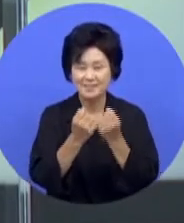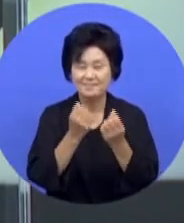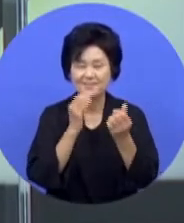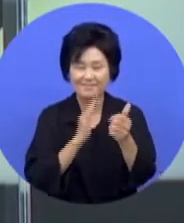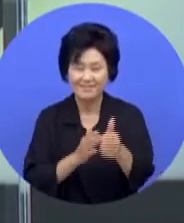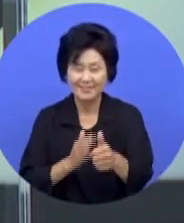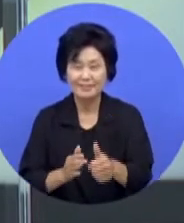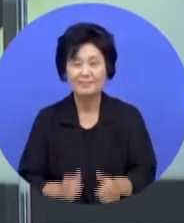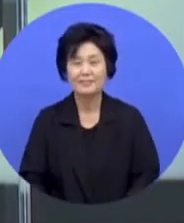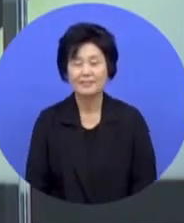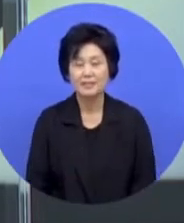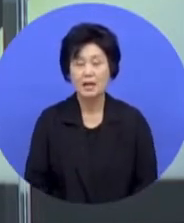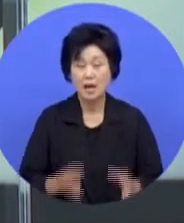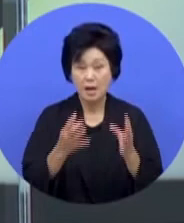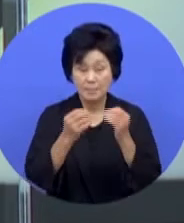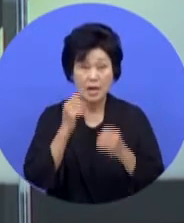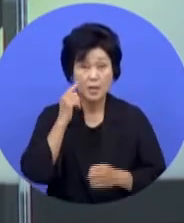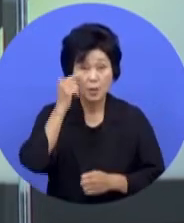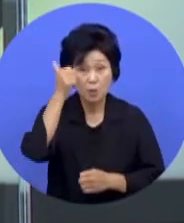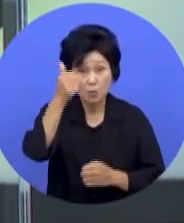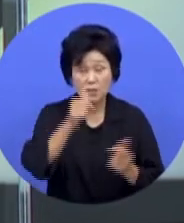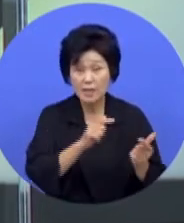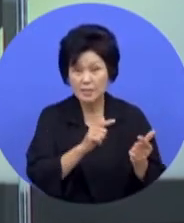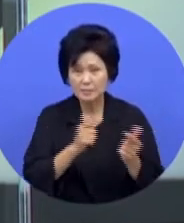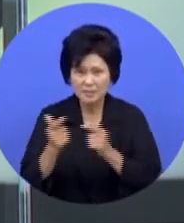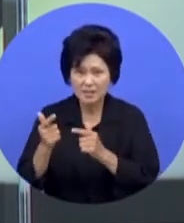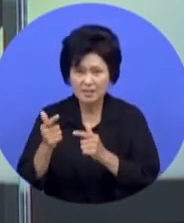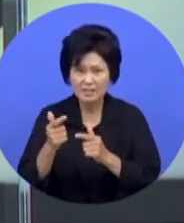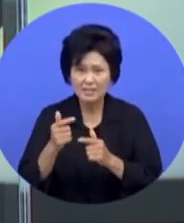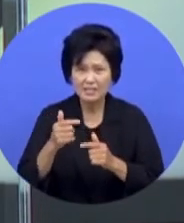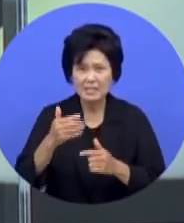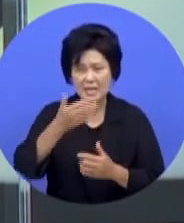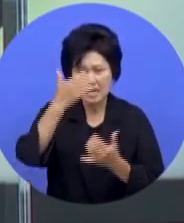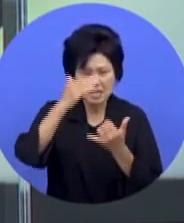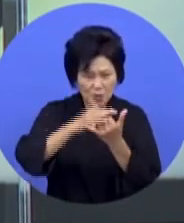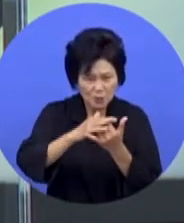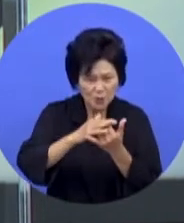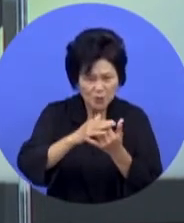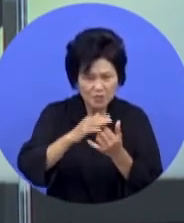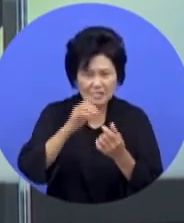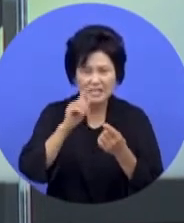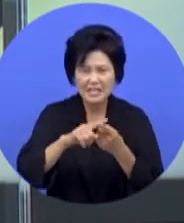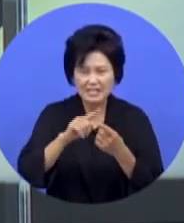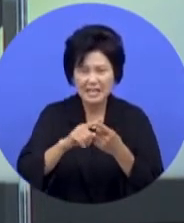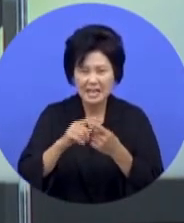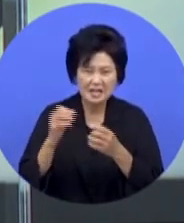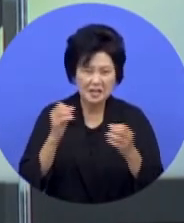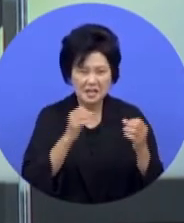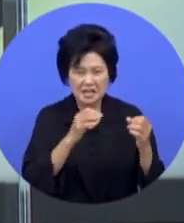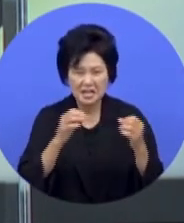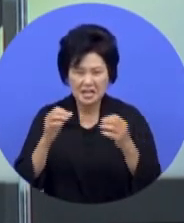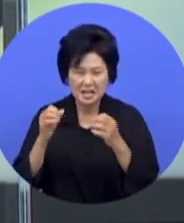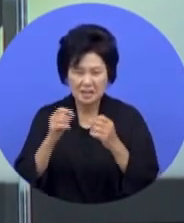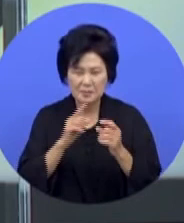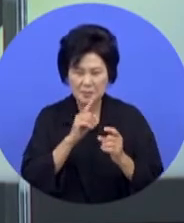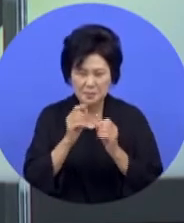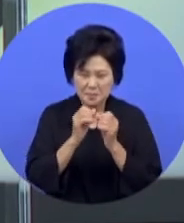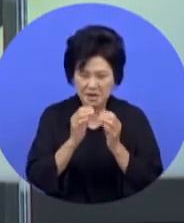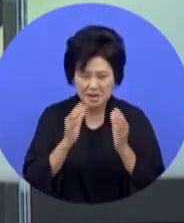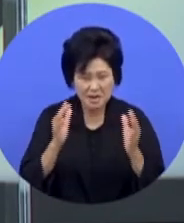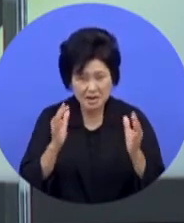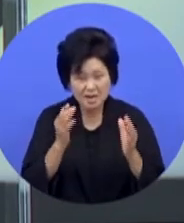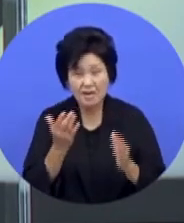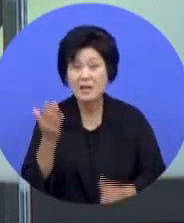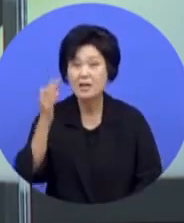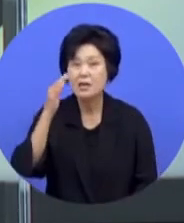다음 세대를 얘기를 합니다. 다 해요? 그 얘기 안 하는 목사님 다음 세대가 지금 무너진다. 뭐 다음 세대를 살려야 된다. 라고